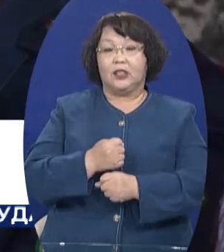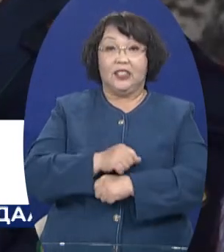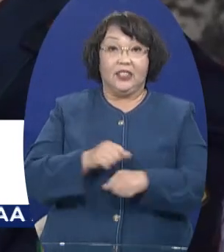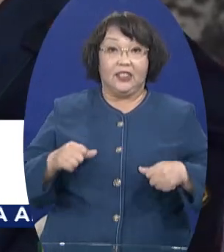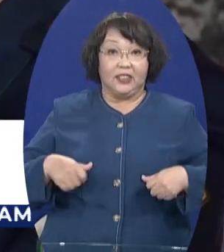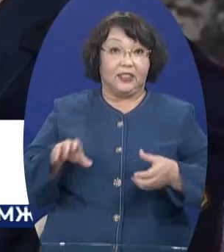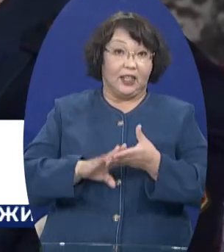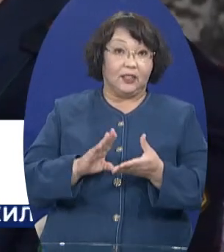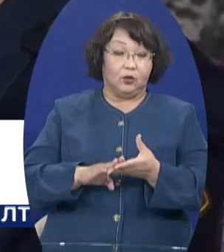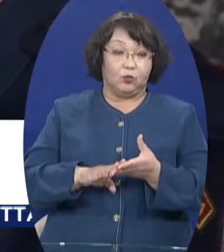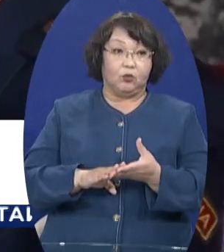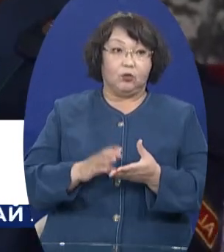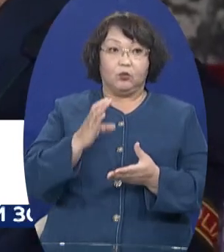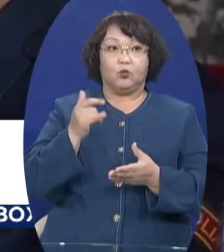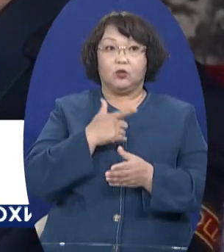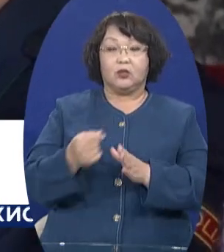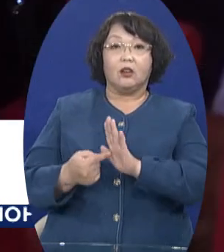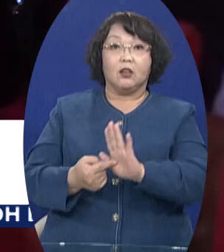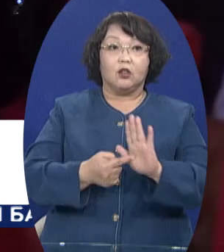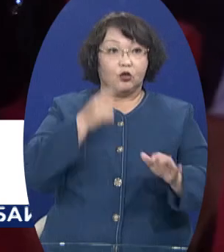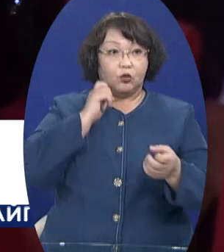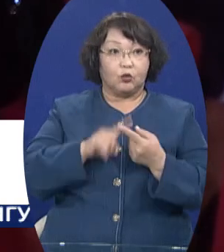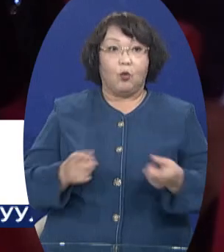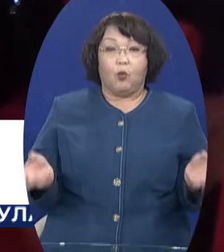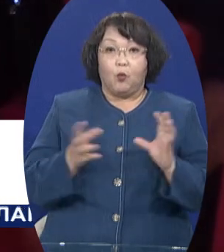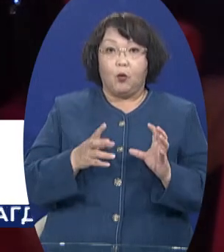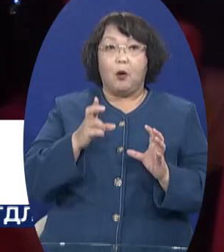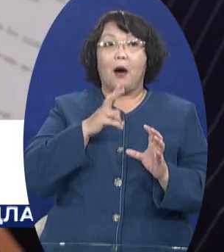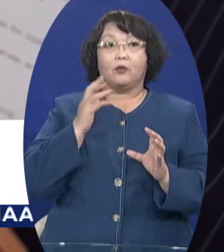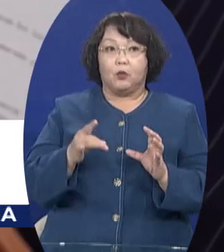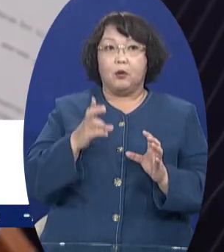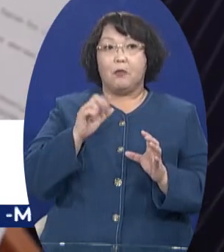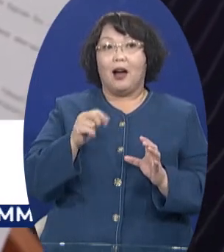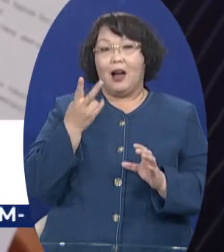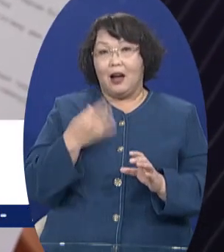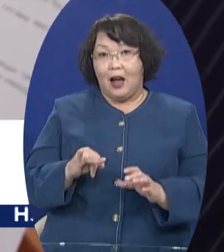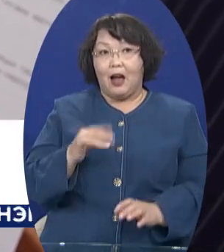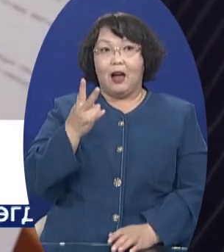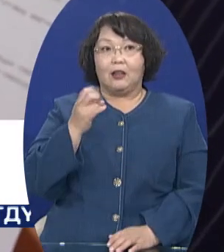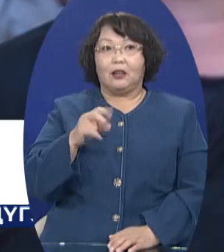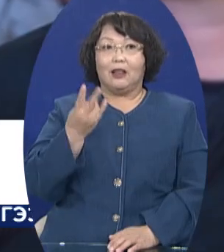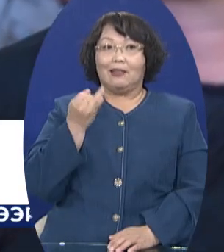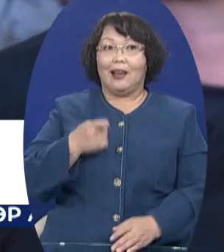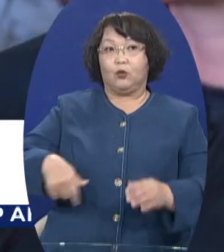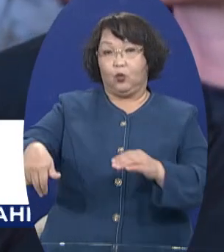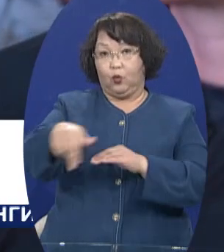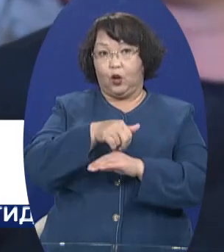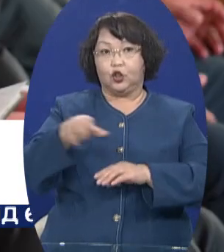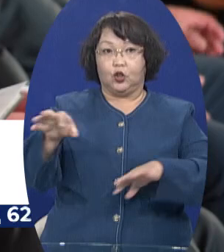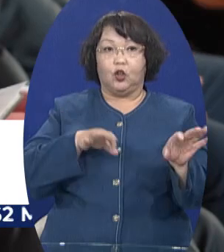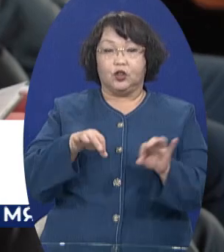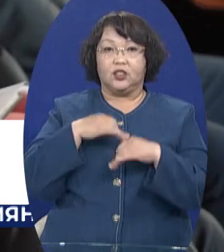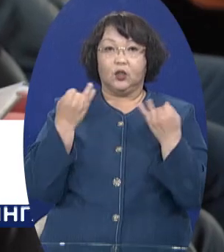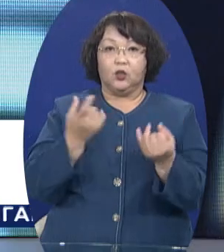сурталчлах танилцуулах зорилготой танилцуулга уулзалтад Багнуур, Баханга, Налайх дүүргээс сонгогдсон улсын хурлын гишүүд оролцлоо.